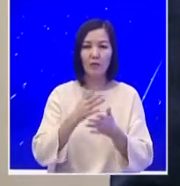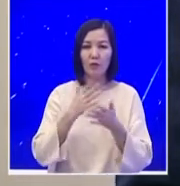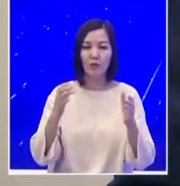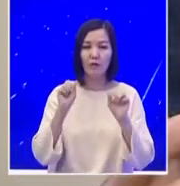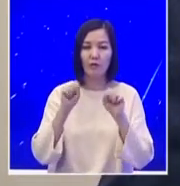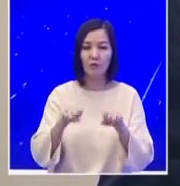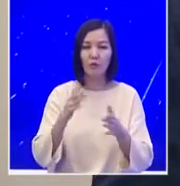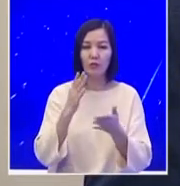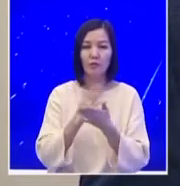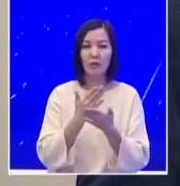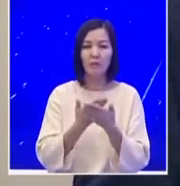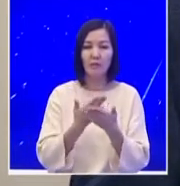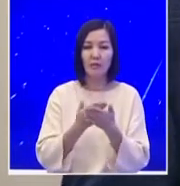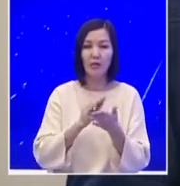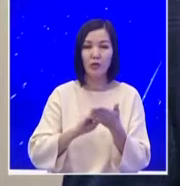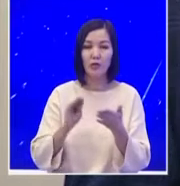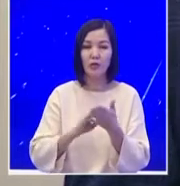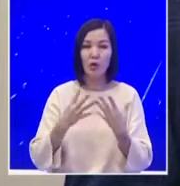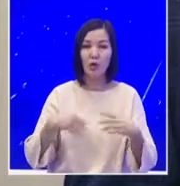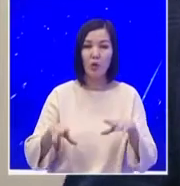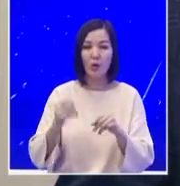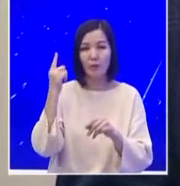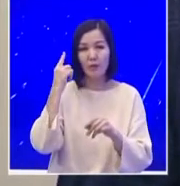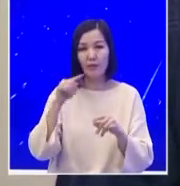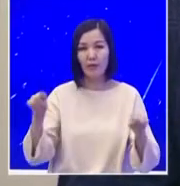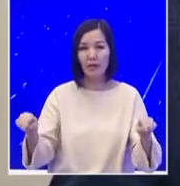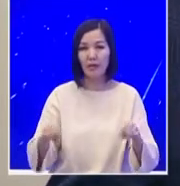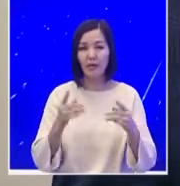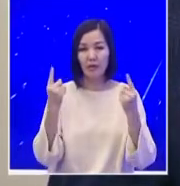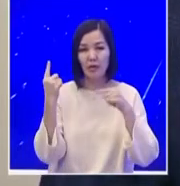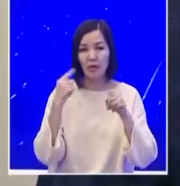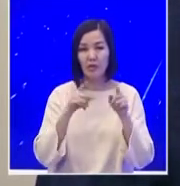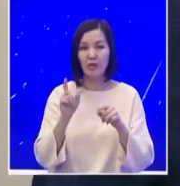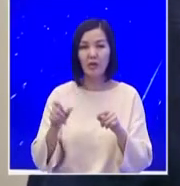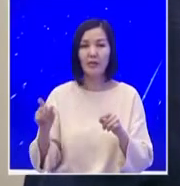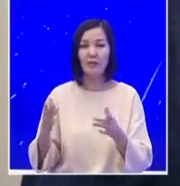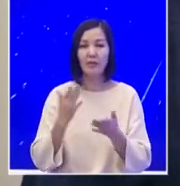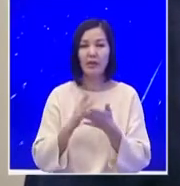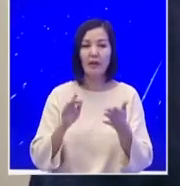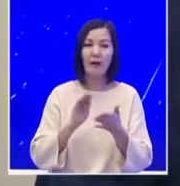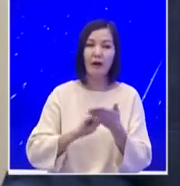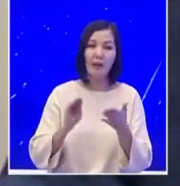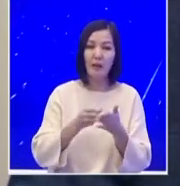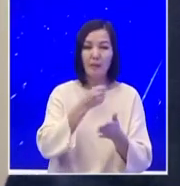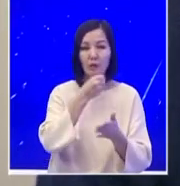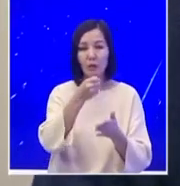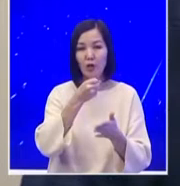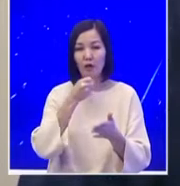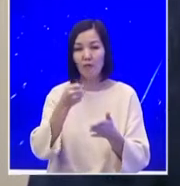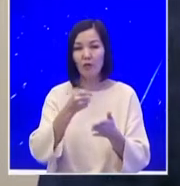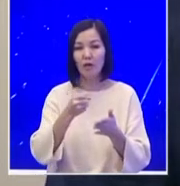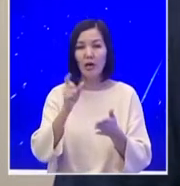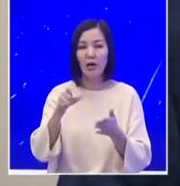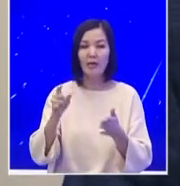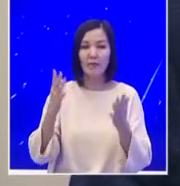бар. Себебі журналистер қоғамдық пікірді қалыптастыратын шығармашылық адамдар. Олар қалам мен микрофон арқылы адамдардың санасы